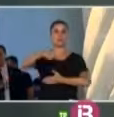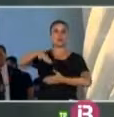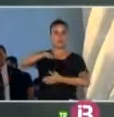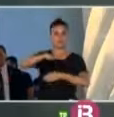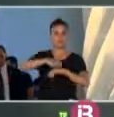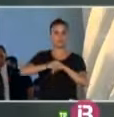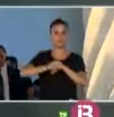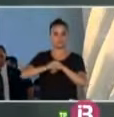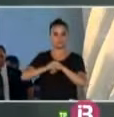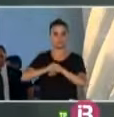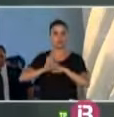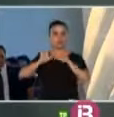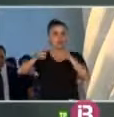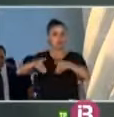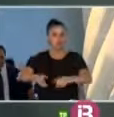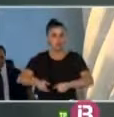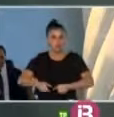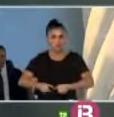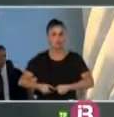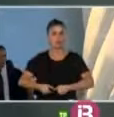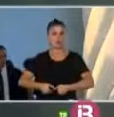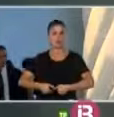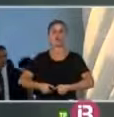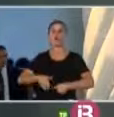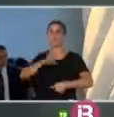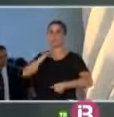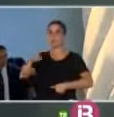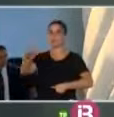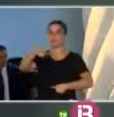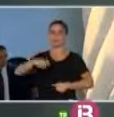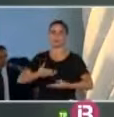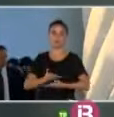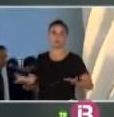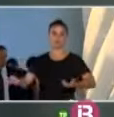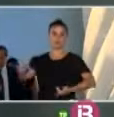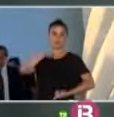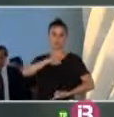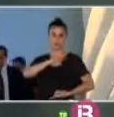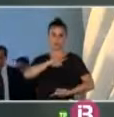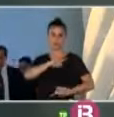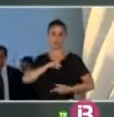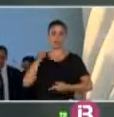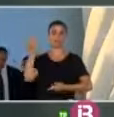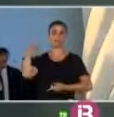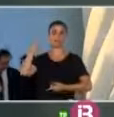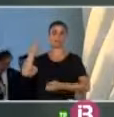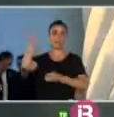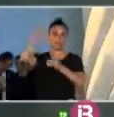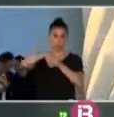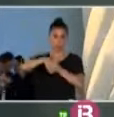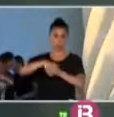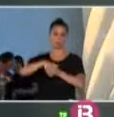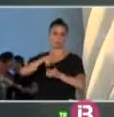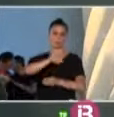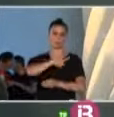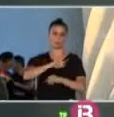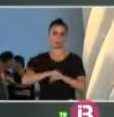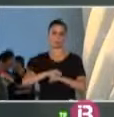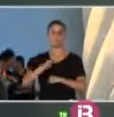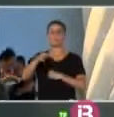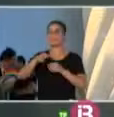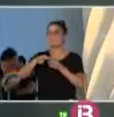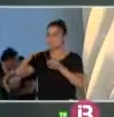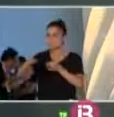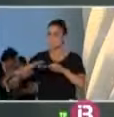gent tot l'esforç que mereix la confiança renovada en les urnes. Ens deixarem la pell per fer de Formentera,